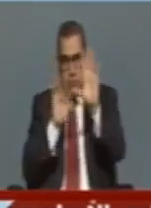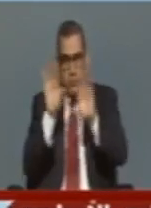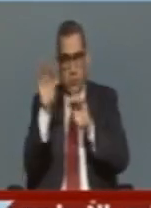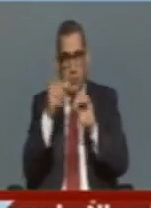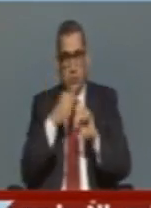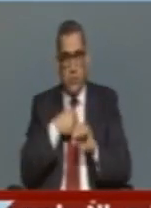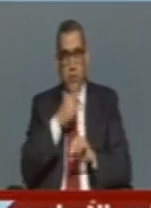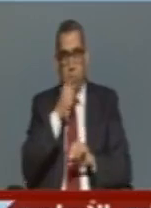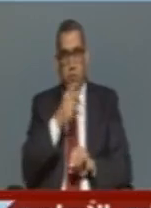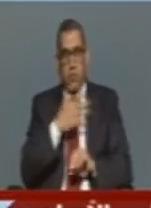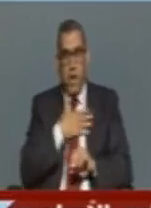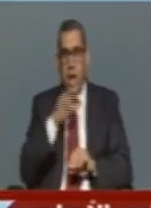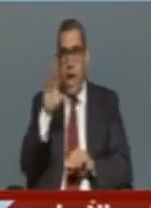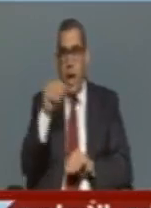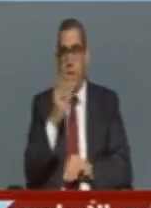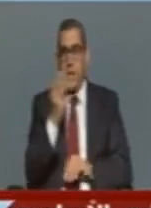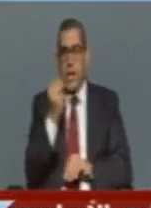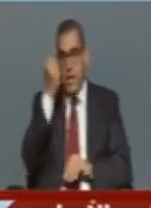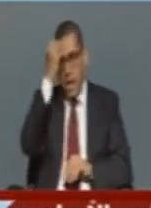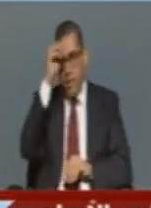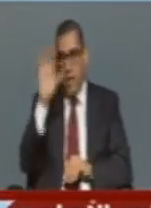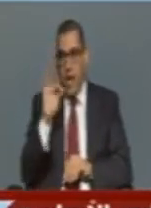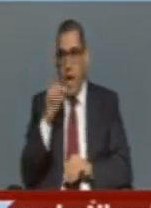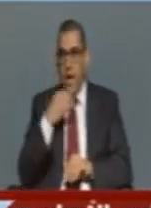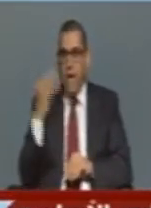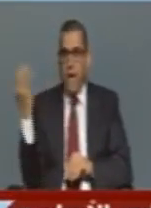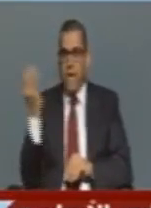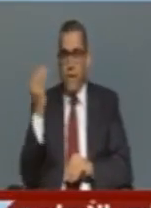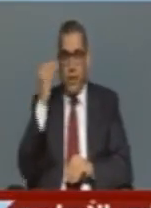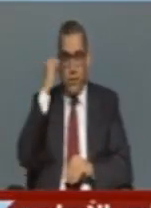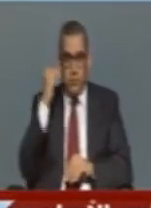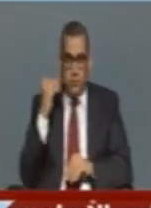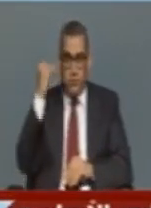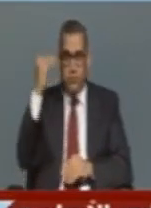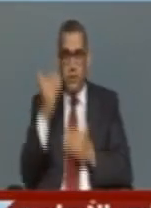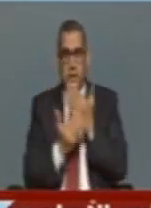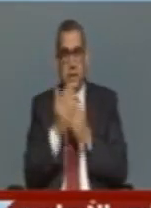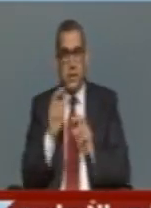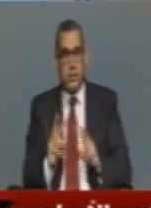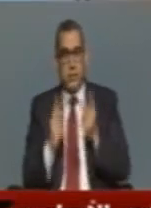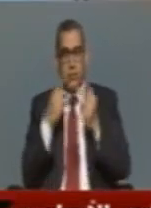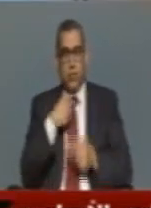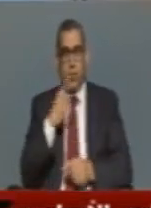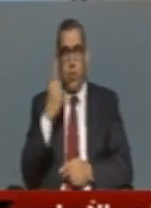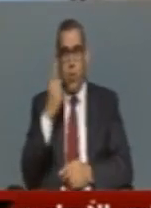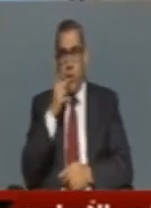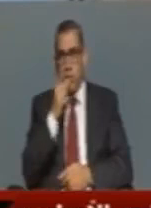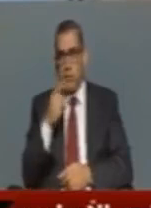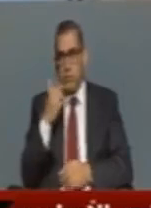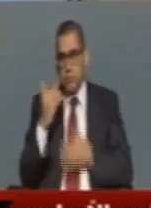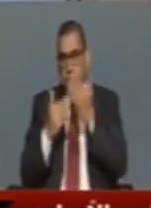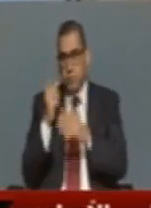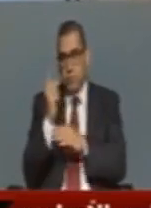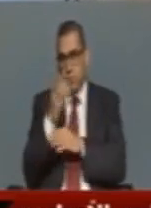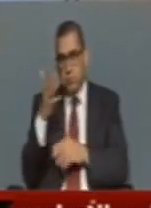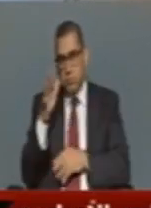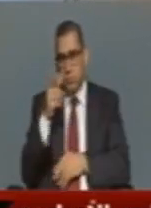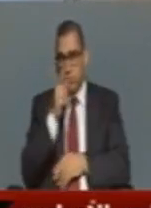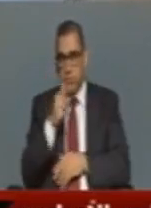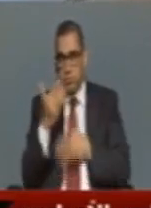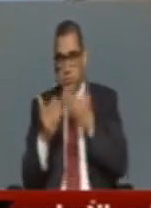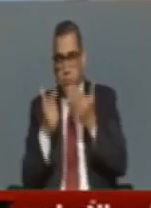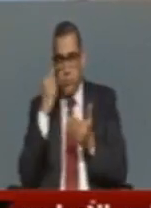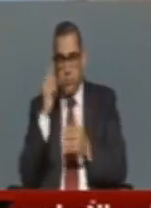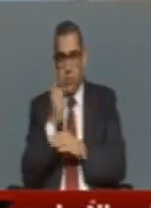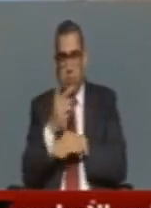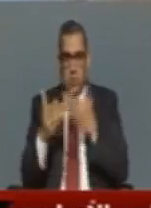الف اختارهم الاكفأ والاجود لظل النظام الجديد. واحد دوره هيبقى مش ملقن، ده هيبقى دوره مرشد وموجه